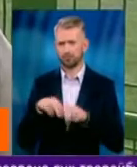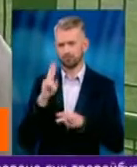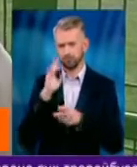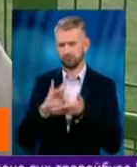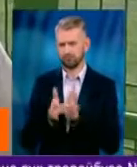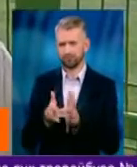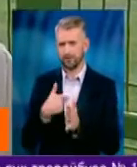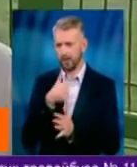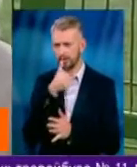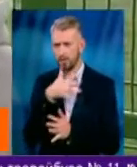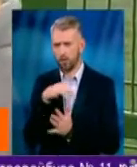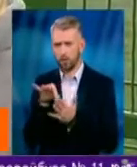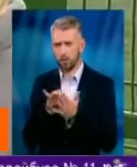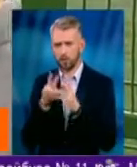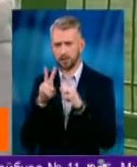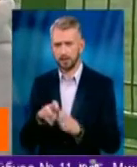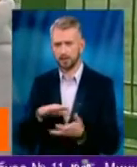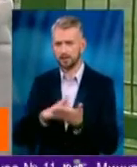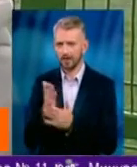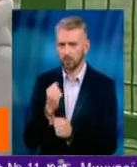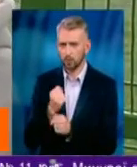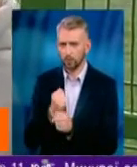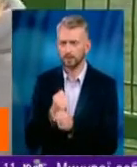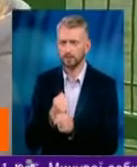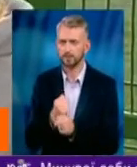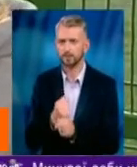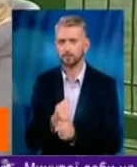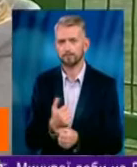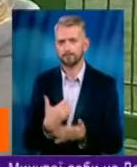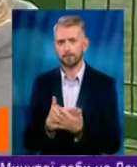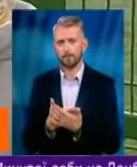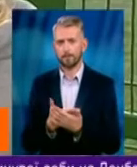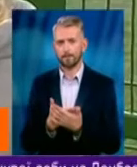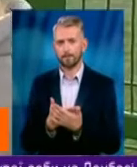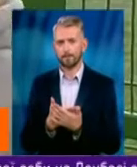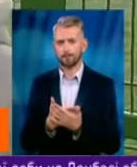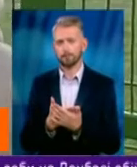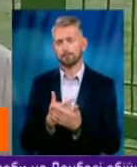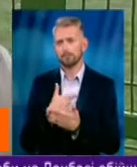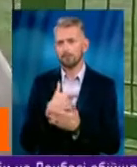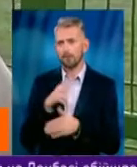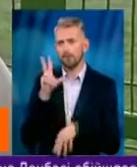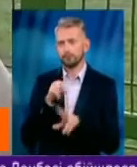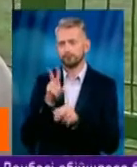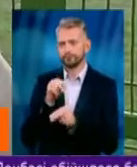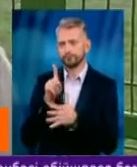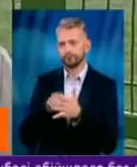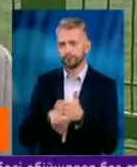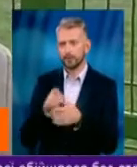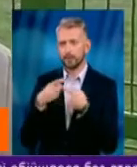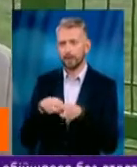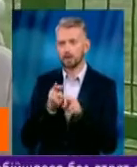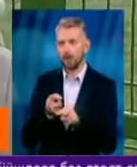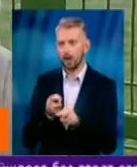небудівельник, не могла оцінити якість робіт, якби полагалась на технагляд, який був